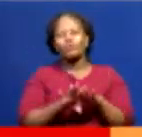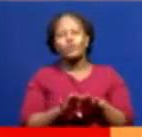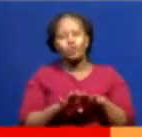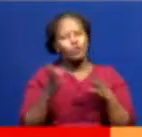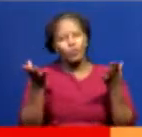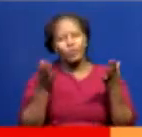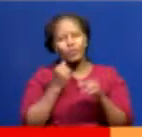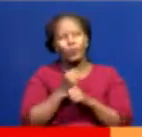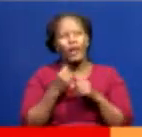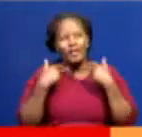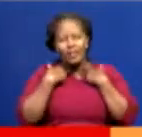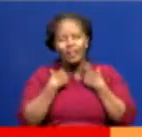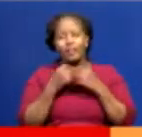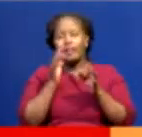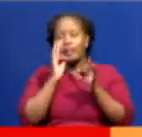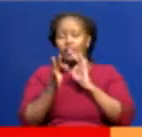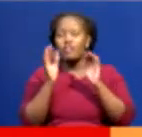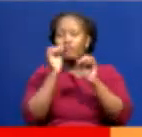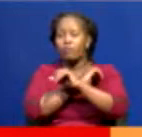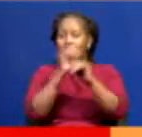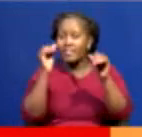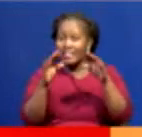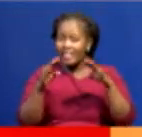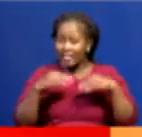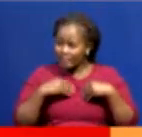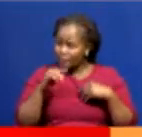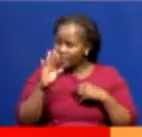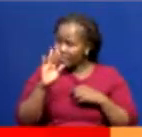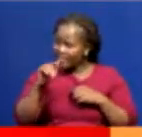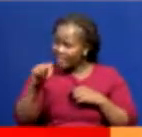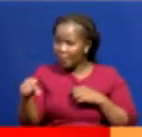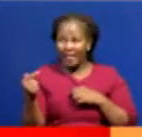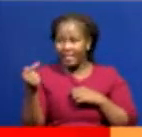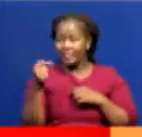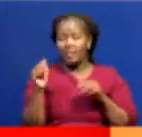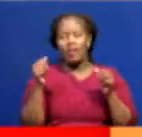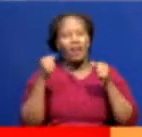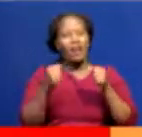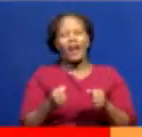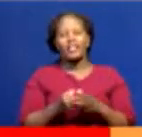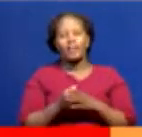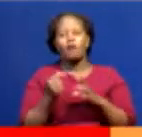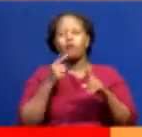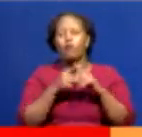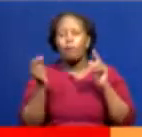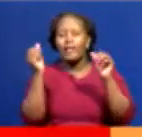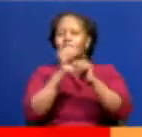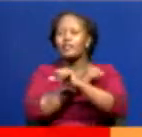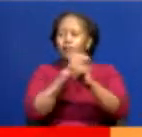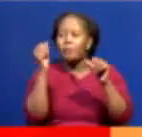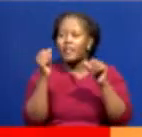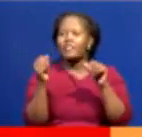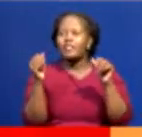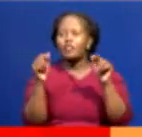nini, ingekuwa rais ange give in to their demands, basi hatungeweza kufanya. Lakini rais alisema na